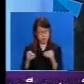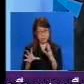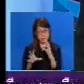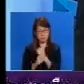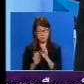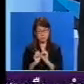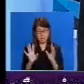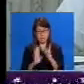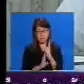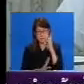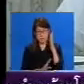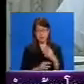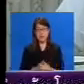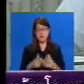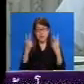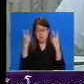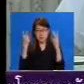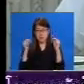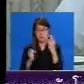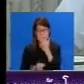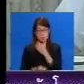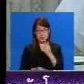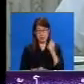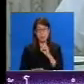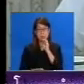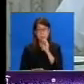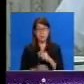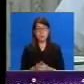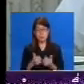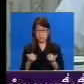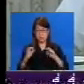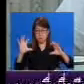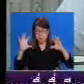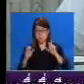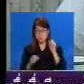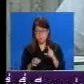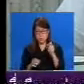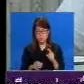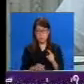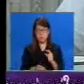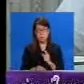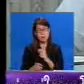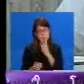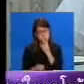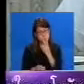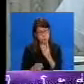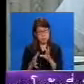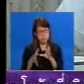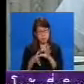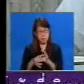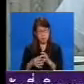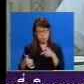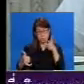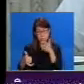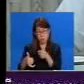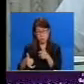ห์หน้านี้ละค่ะนายพิสิทธิ์เวชชาชีวะนายกรัฐมนตรีระบุว่ารัฐบาลจะเร่งเดินหน้าคดีลอบยิงนายสนธิลิ้มทองกุลอย่างตร